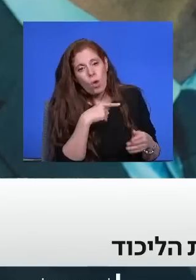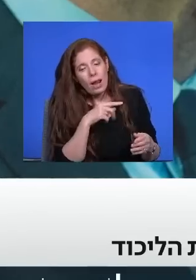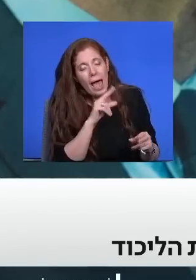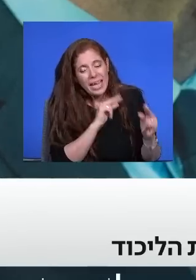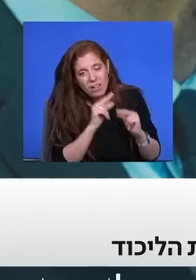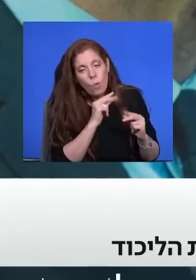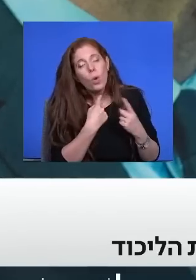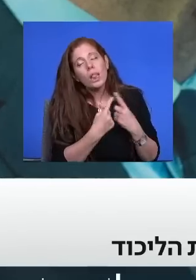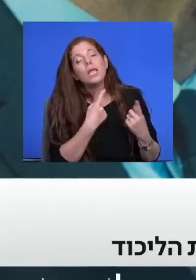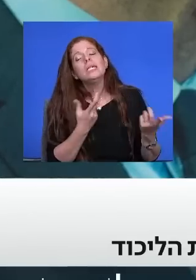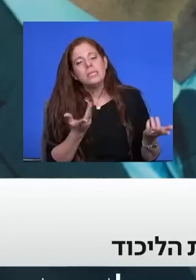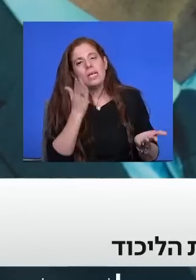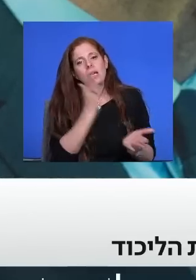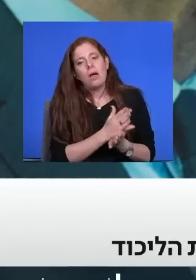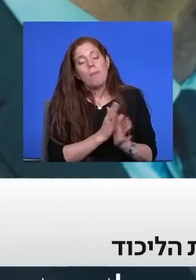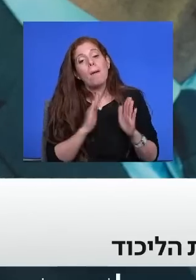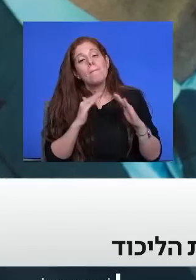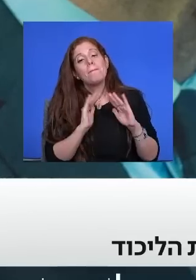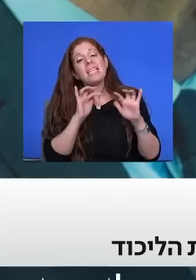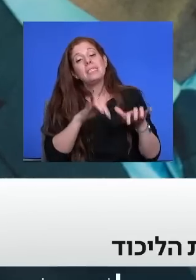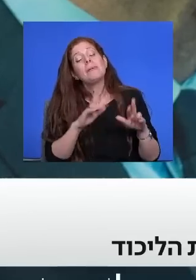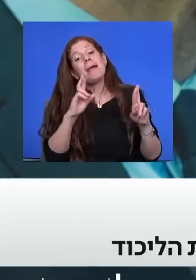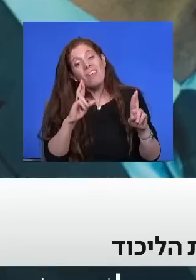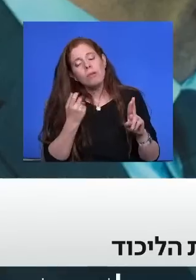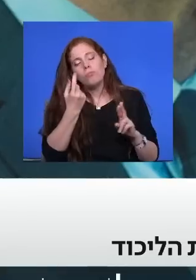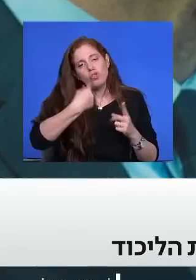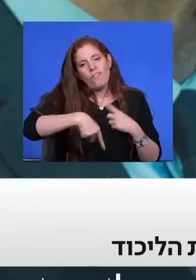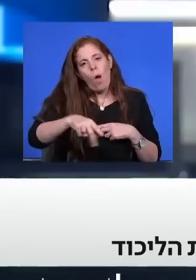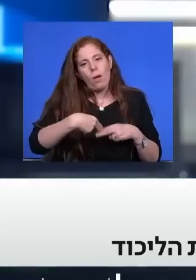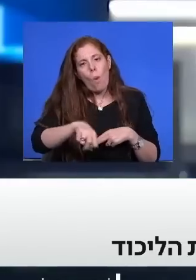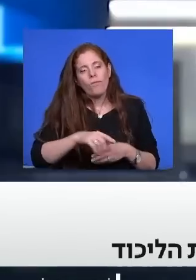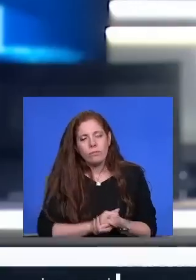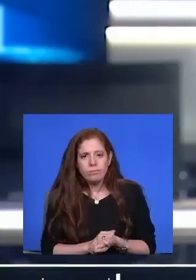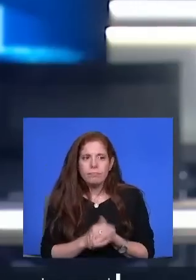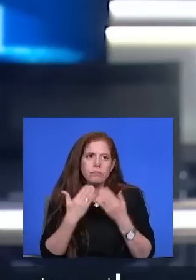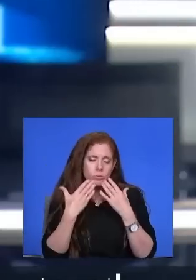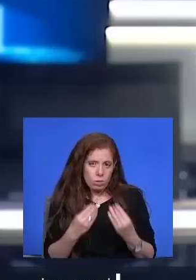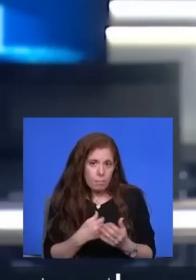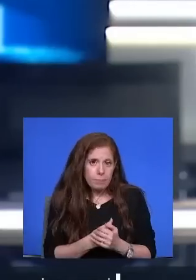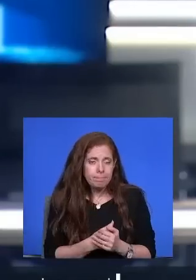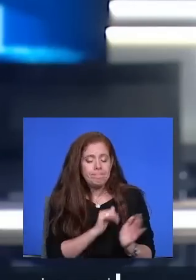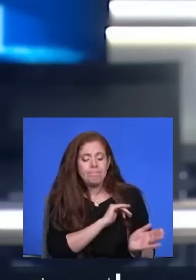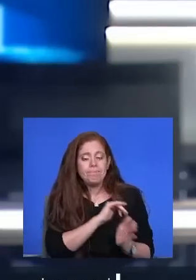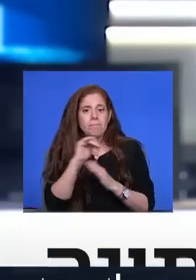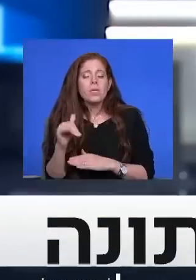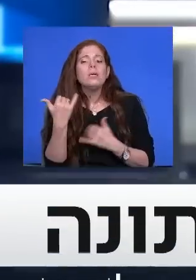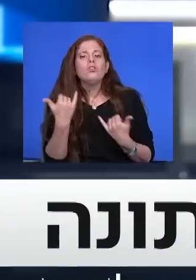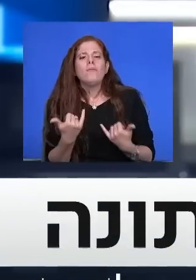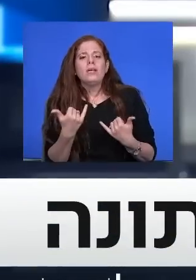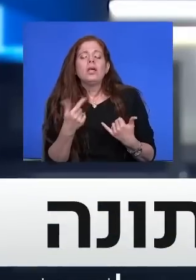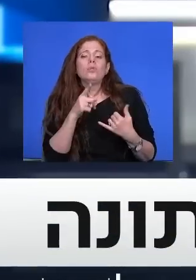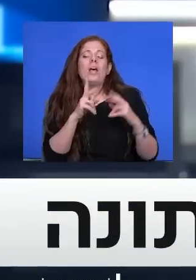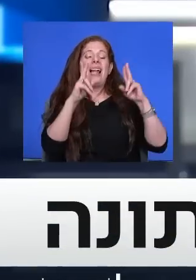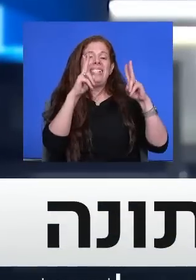יקבע, בבית הנשיא מקווים שבשבוע הקרוב. תודה רבה, יערה. מכאן אנחנו לסיכול החוליה האיראנית